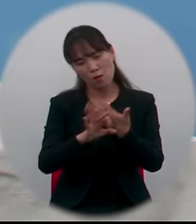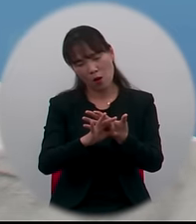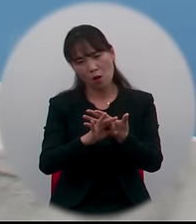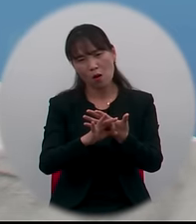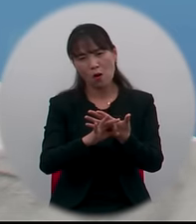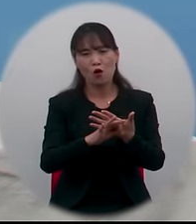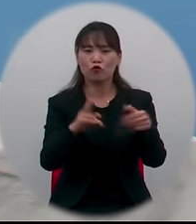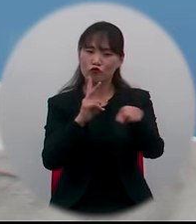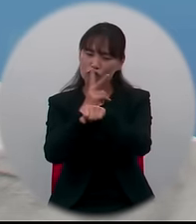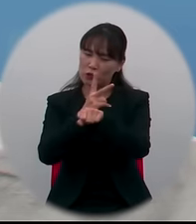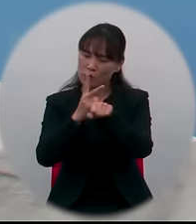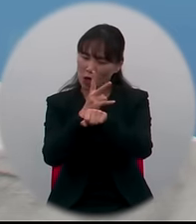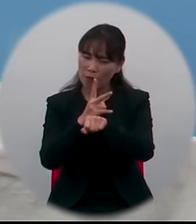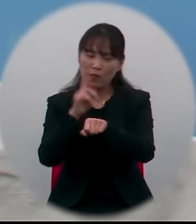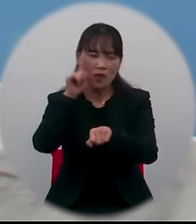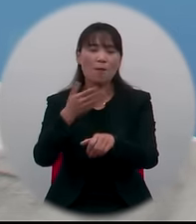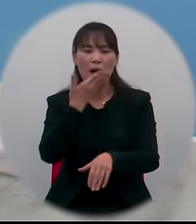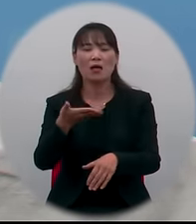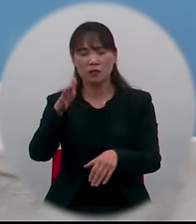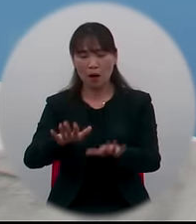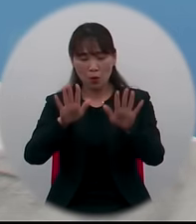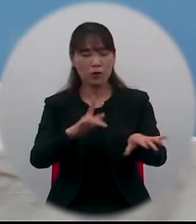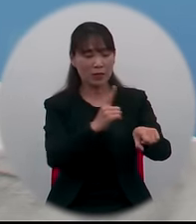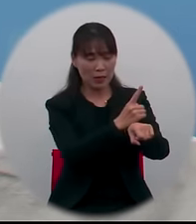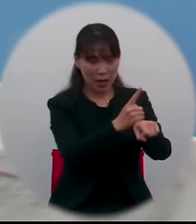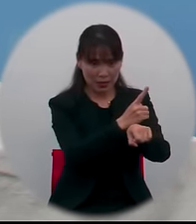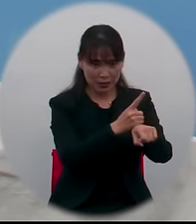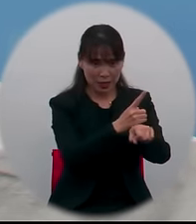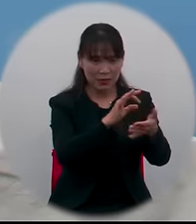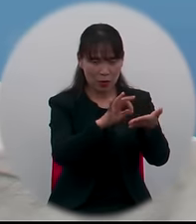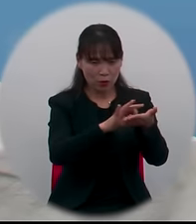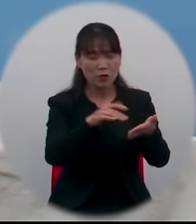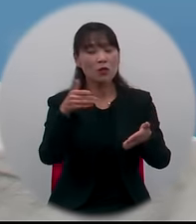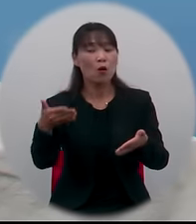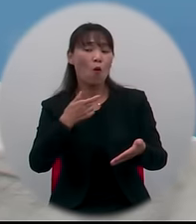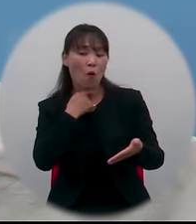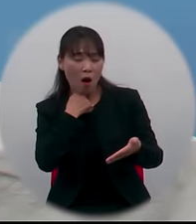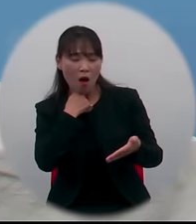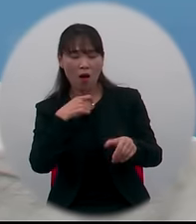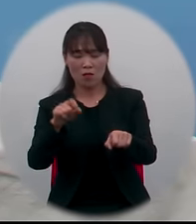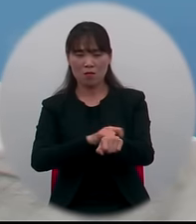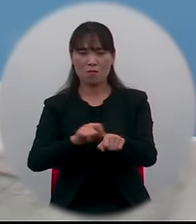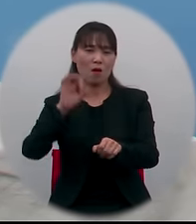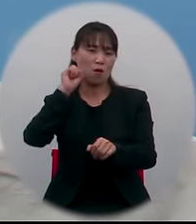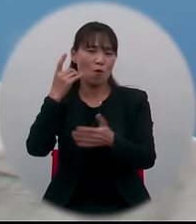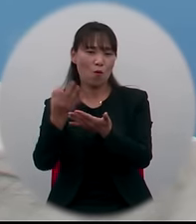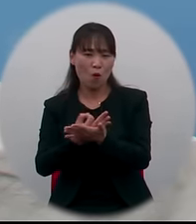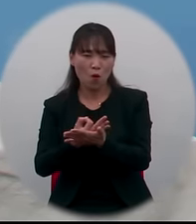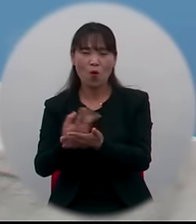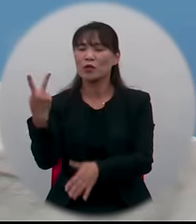사용하거나 아니면은 몰아서 내일을 할 수도 있지만은 오늘 사용해야 될네 한 시간을 네가 원한다면 특별 용돈